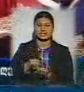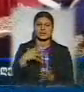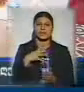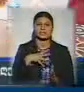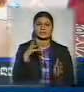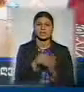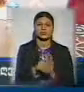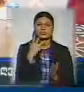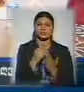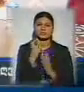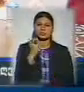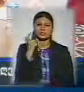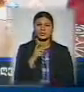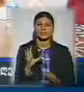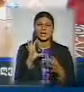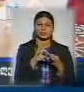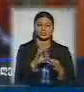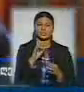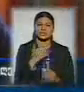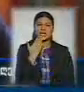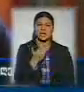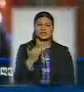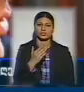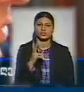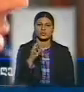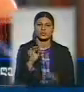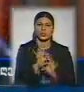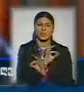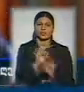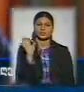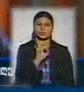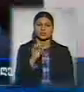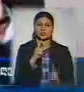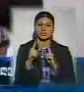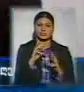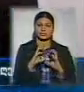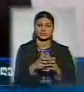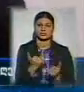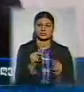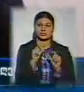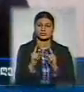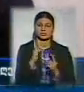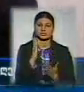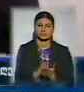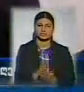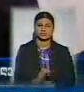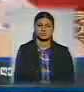საქართველოს საავტორო უფლებათა ასოციაციის და ავტორთა და კომპოზიტორთა საზოგადოების საერთაშორისო კონფედერაციის ეგიდით ტარდება.